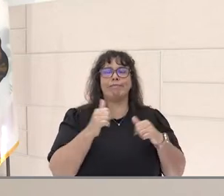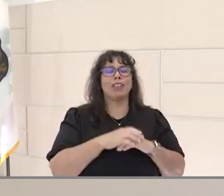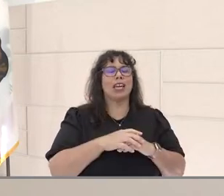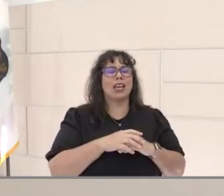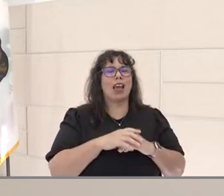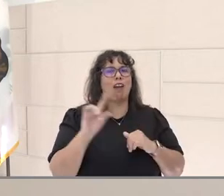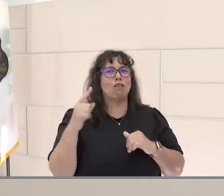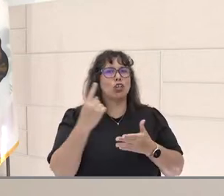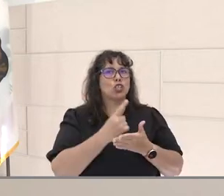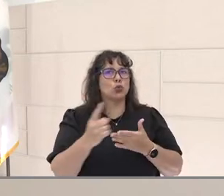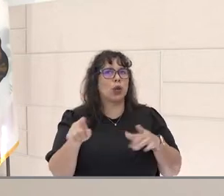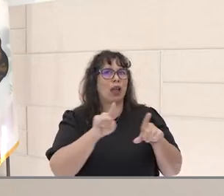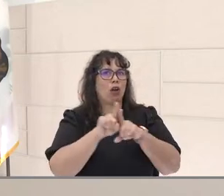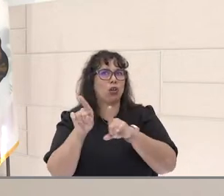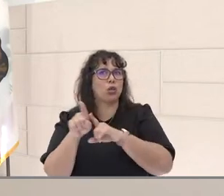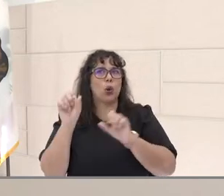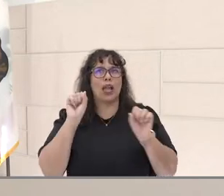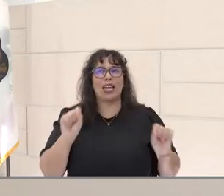ម PTSA